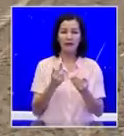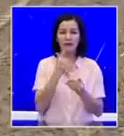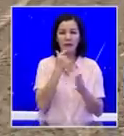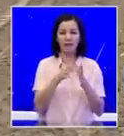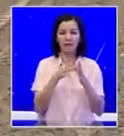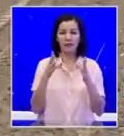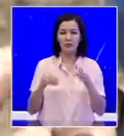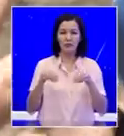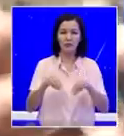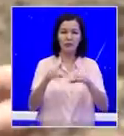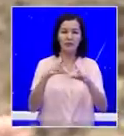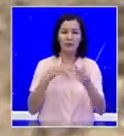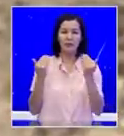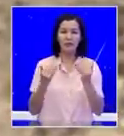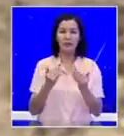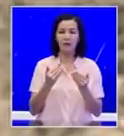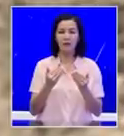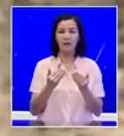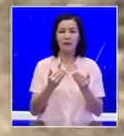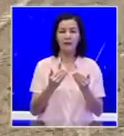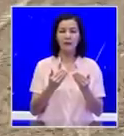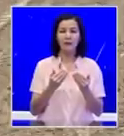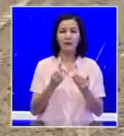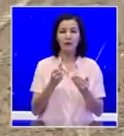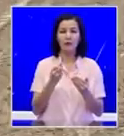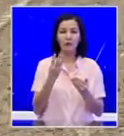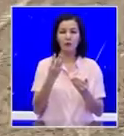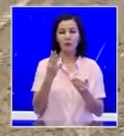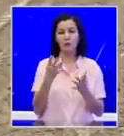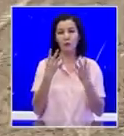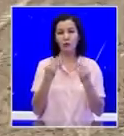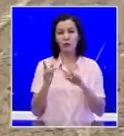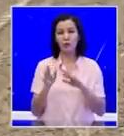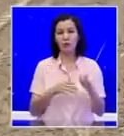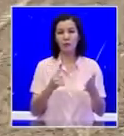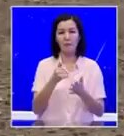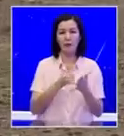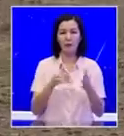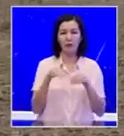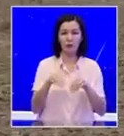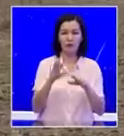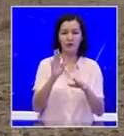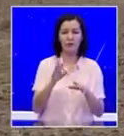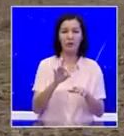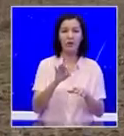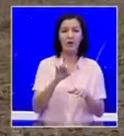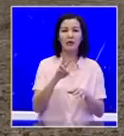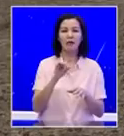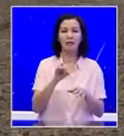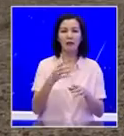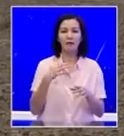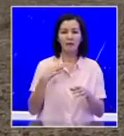қантыларын себіп отырмыз. Енді біраздан кейін бір 3-4 күннен кейін майбыршаққа бастаймыз. Ринат Әдісбай франциялық